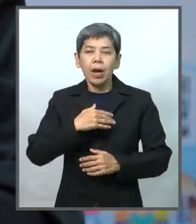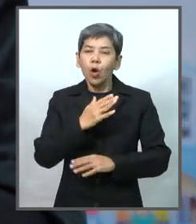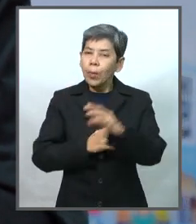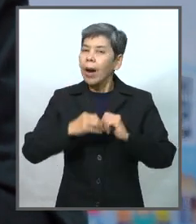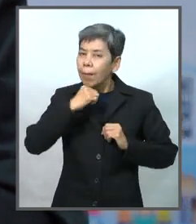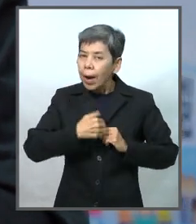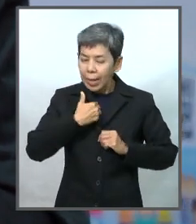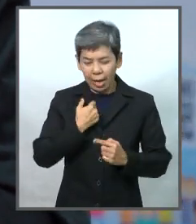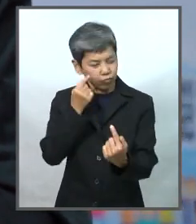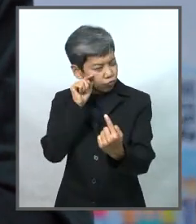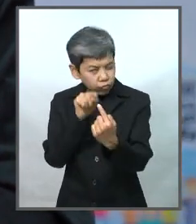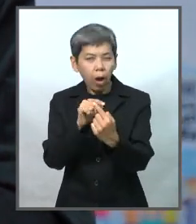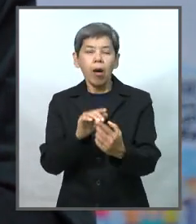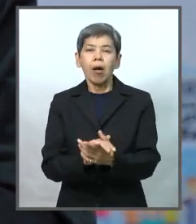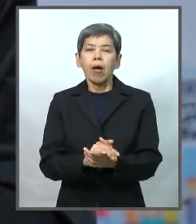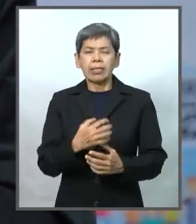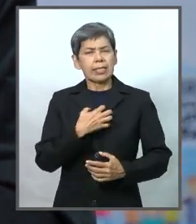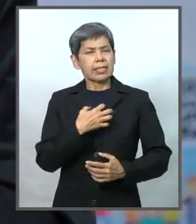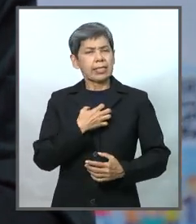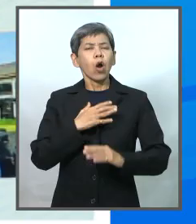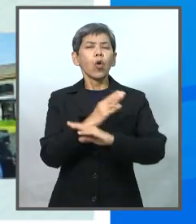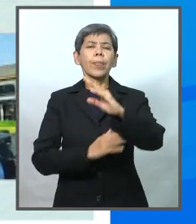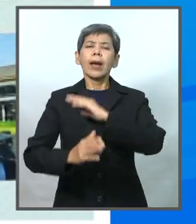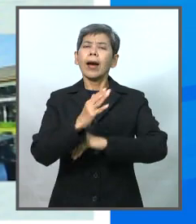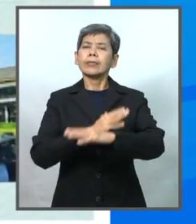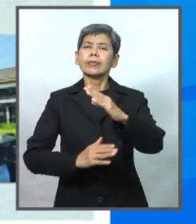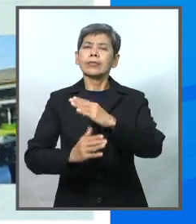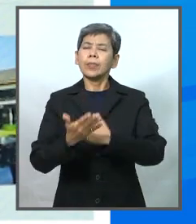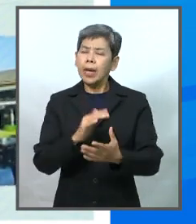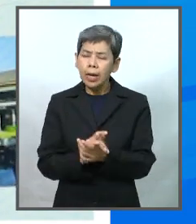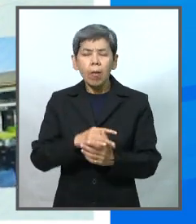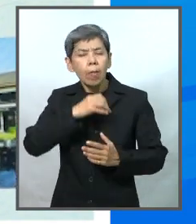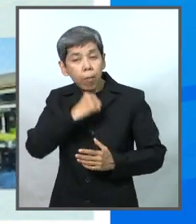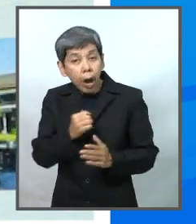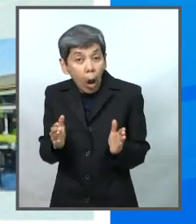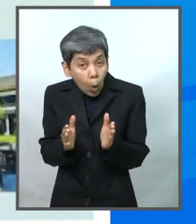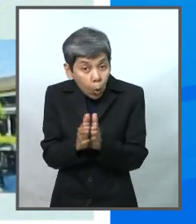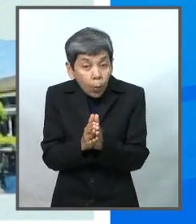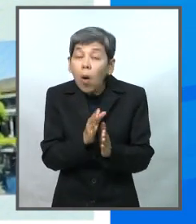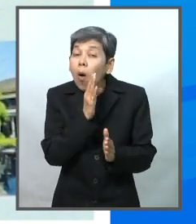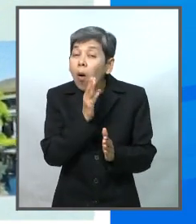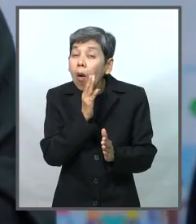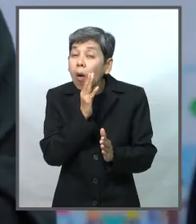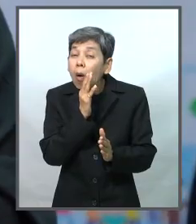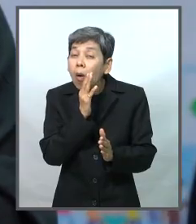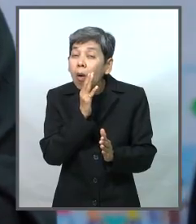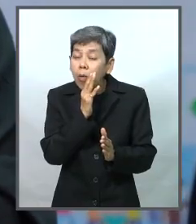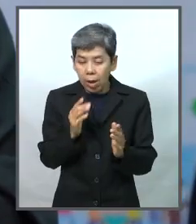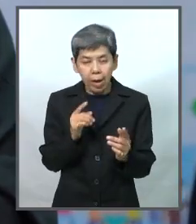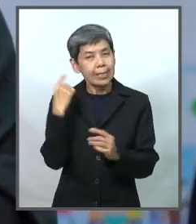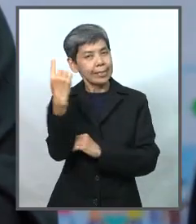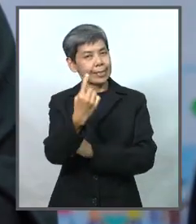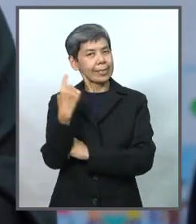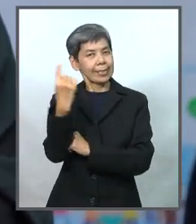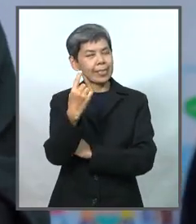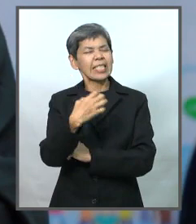ซึ่งเราเน้นว่าอยากให้ผู้พิการนะครับกับผู้สูงอายุเนี่ยเวลามาท่องเที่ยว